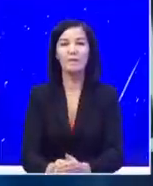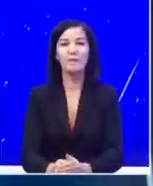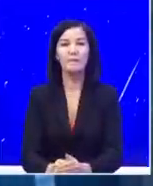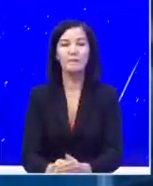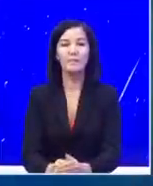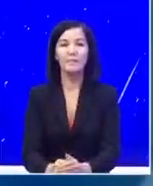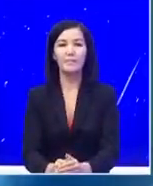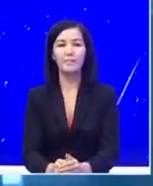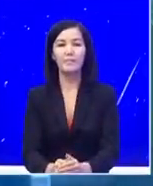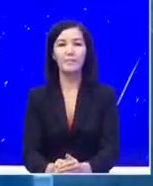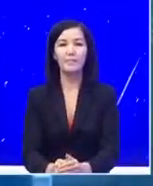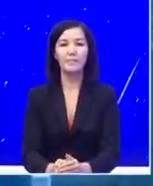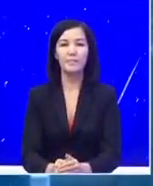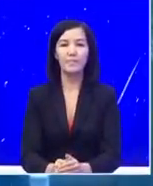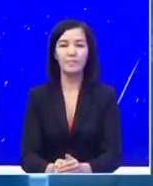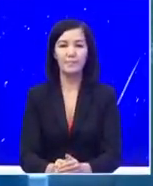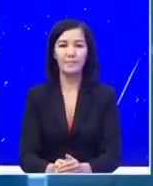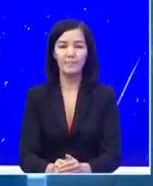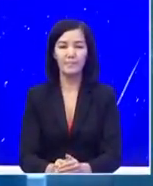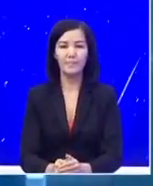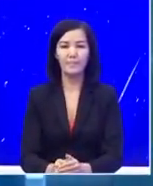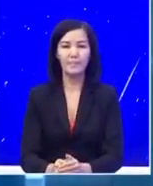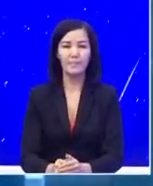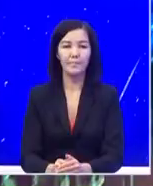Мади Байбосынов, Жетісу арнасы, Талдықорған.